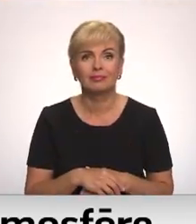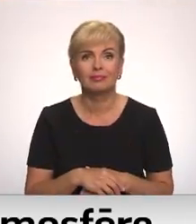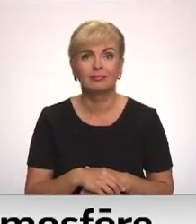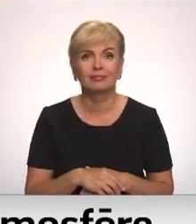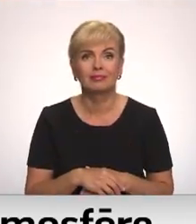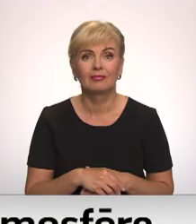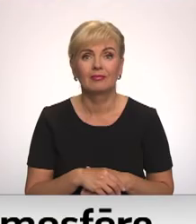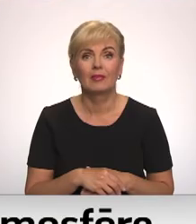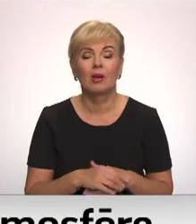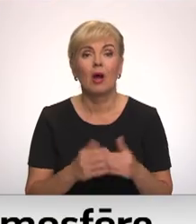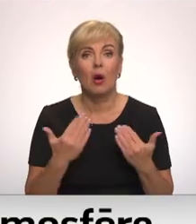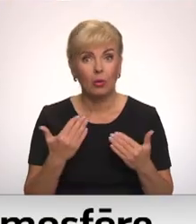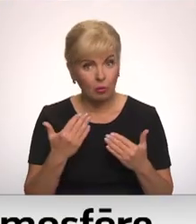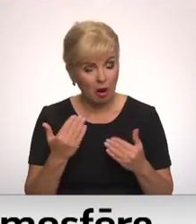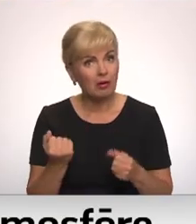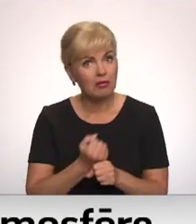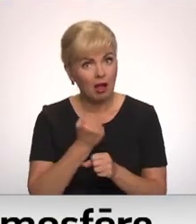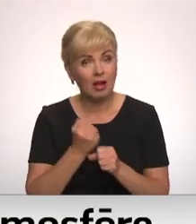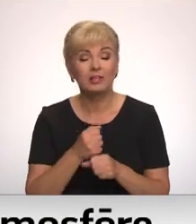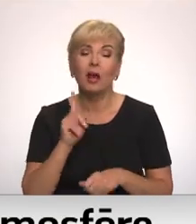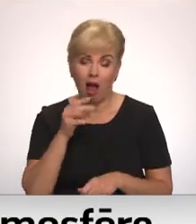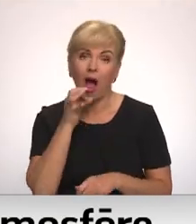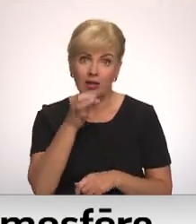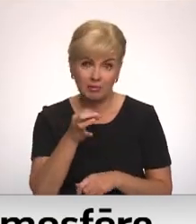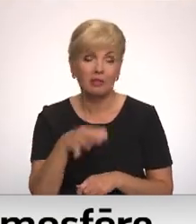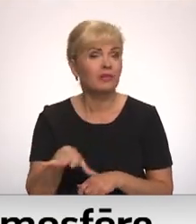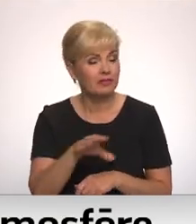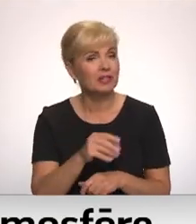Un ar rokām jātaisa.